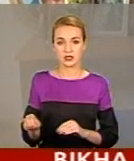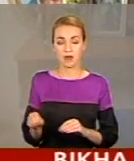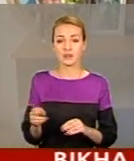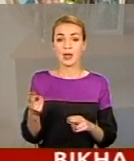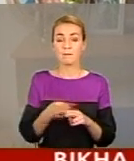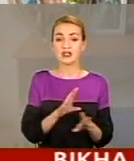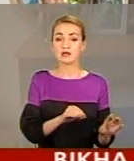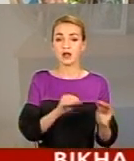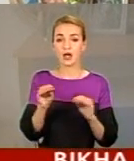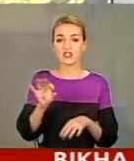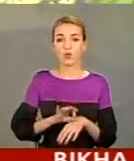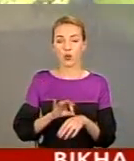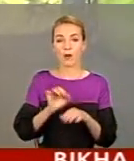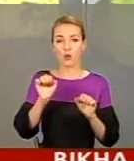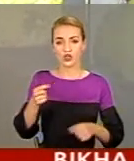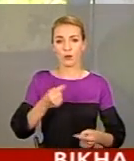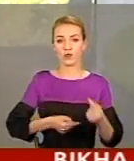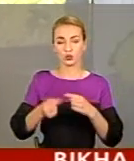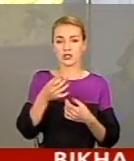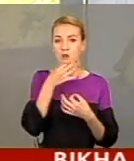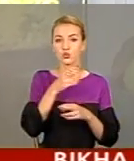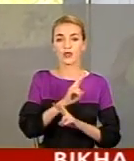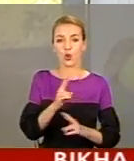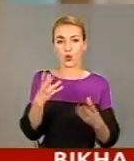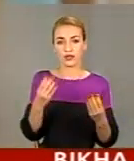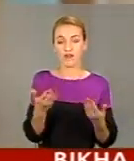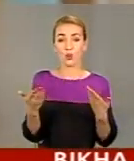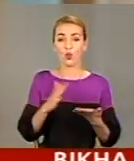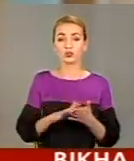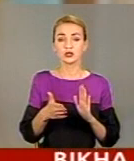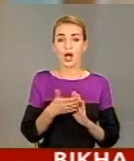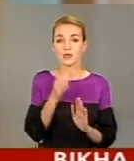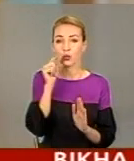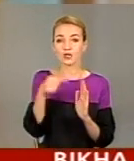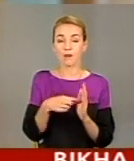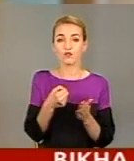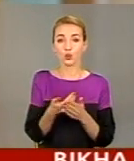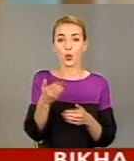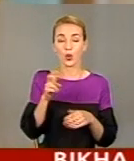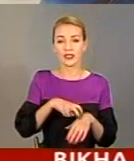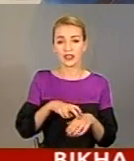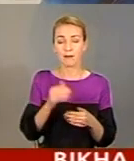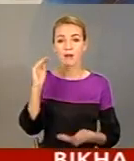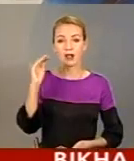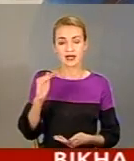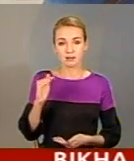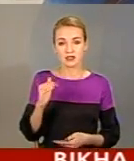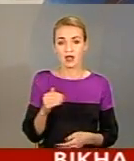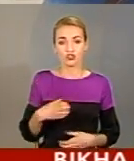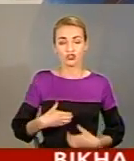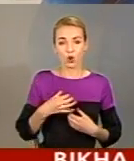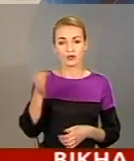Без трансплантації хвороба може повернутися будь-якого дня. У якому стані потрапив до них маленький пацієнт, з жахом згадує